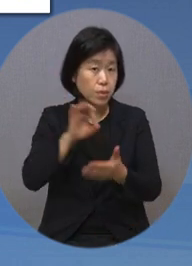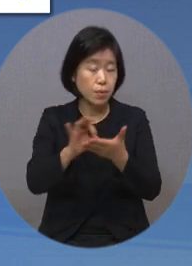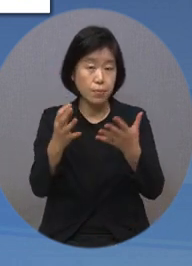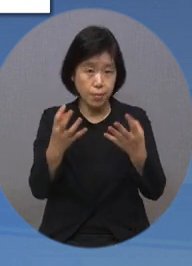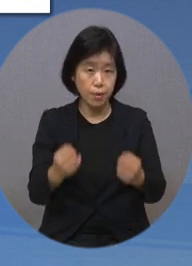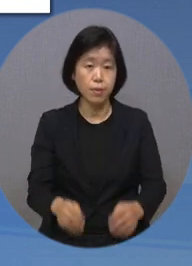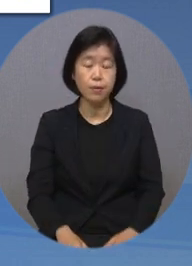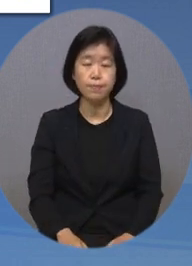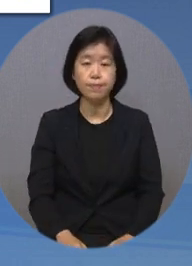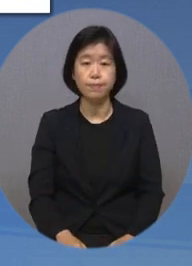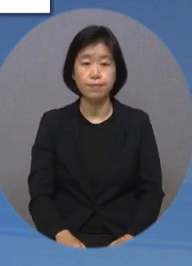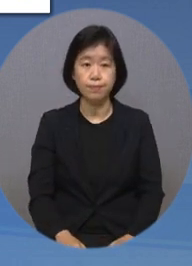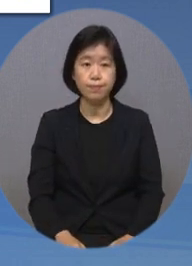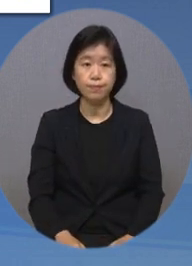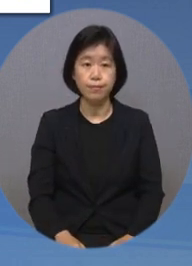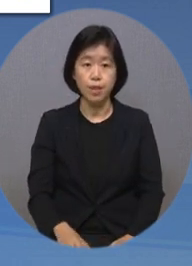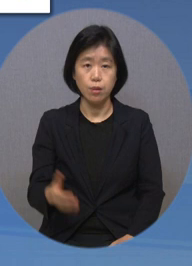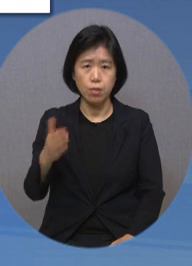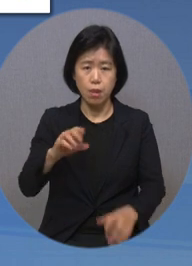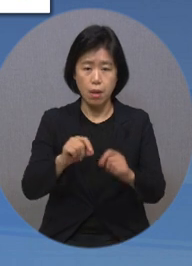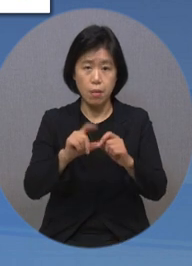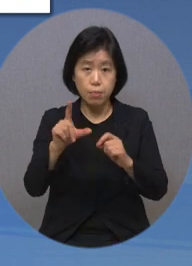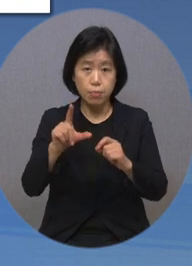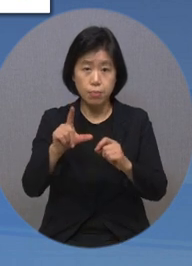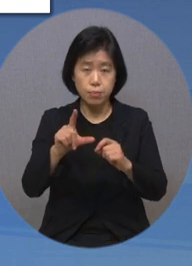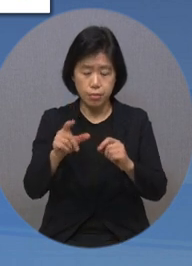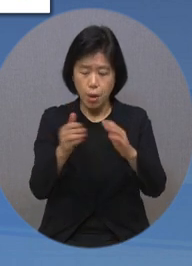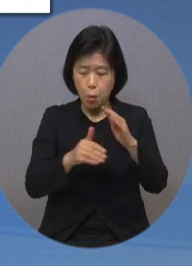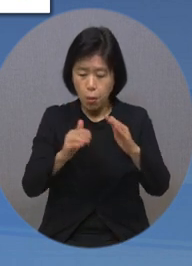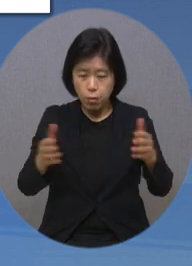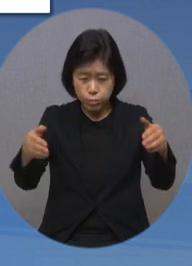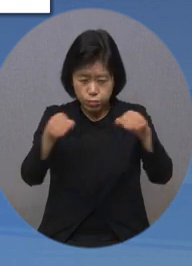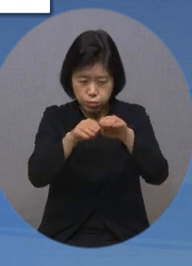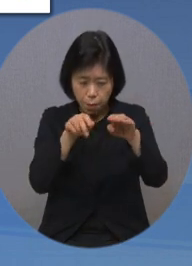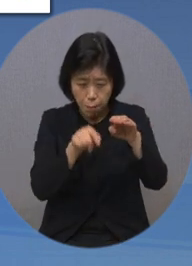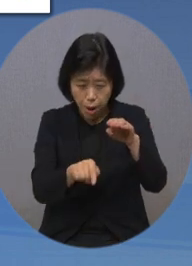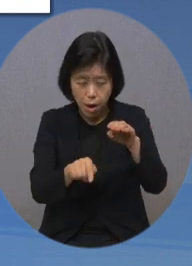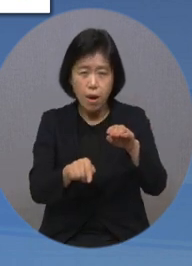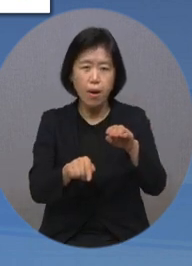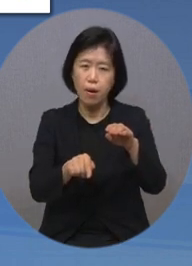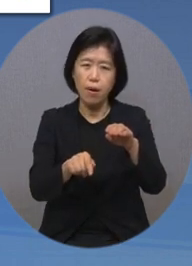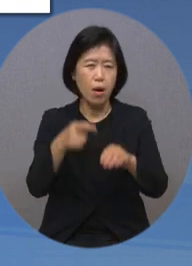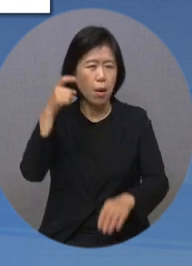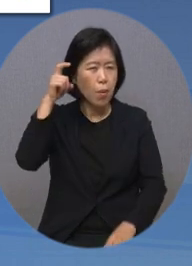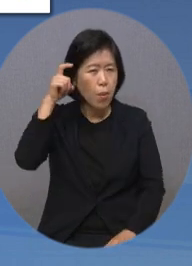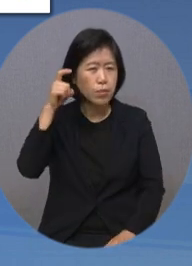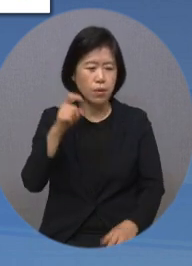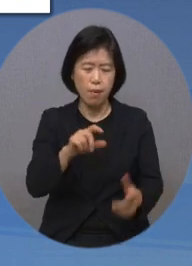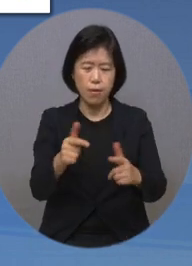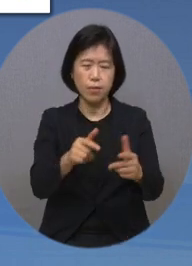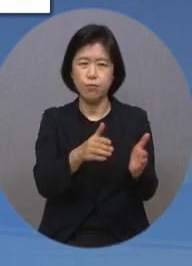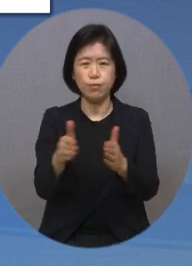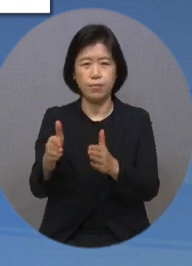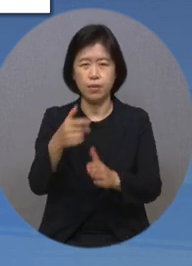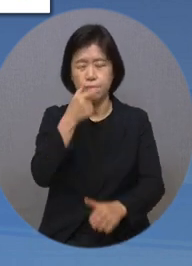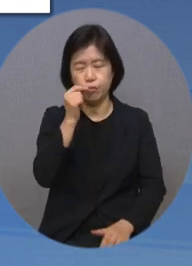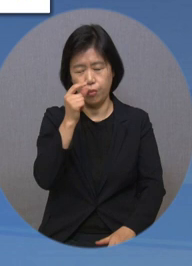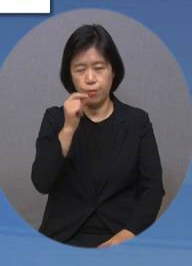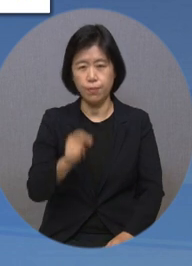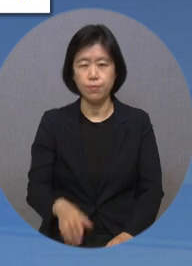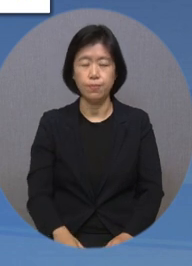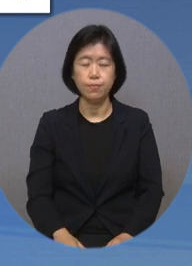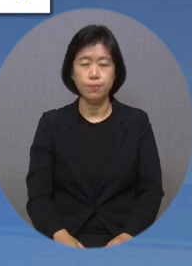상황입니다. 반면 대부분의 공공건물과 공중이용시설에서 보청기기 보조장비를 제공하고 있지